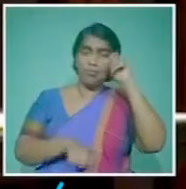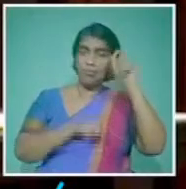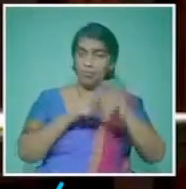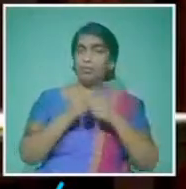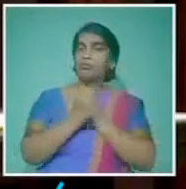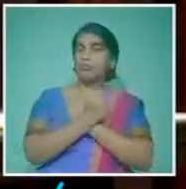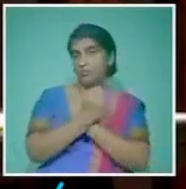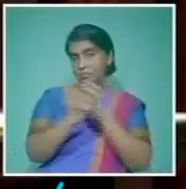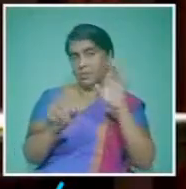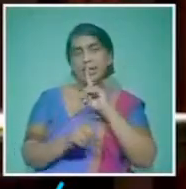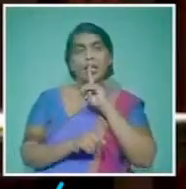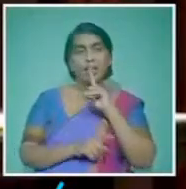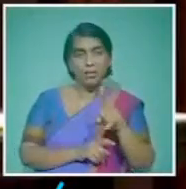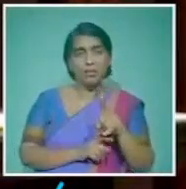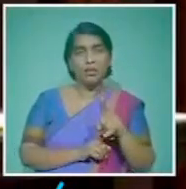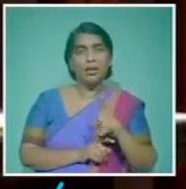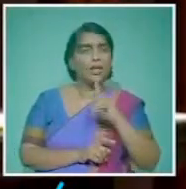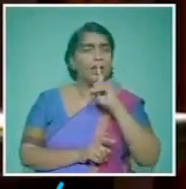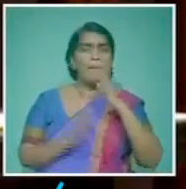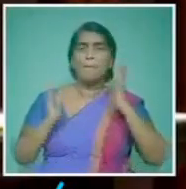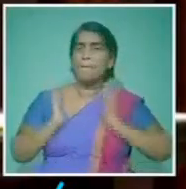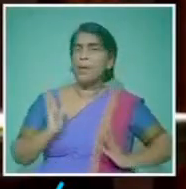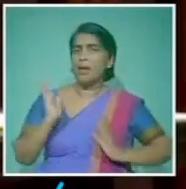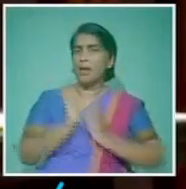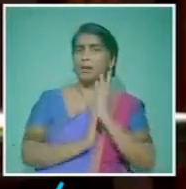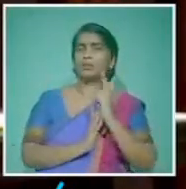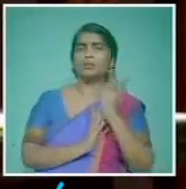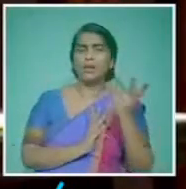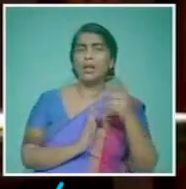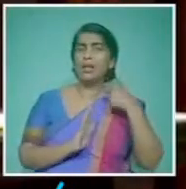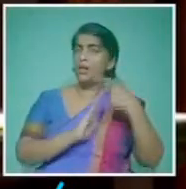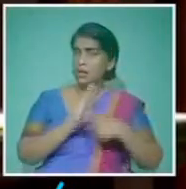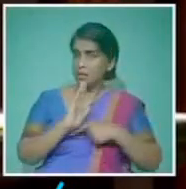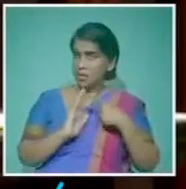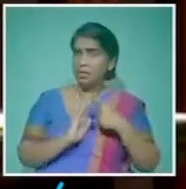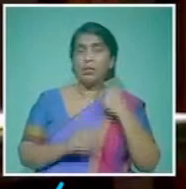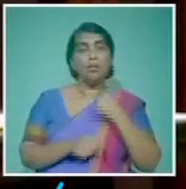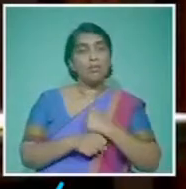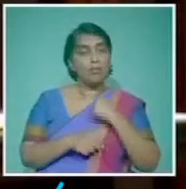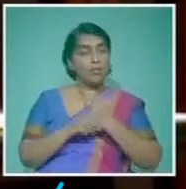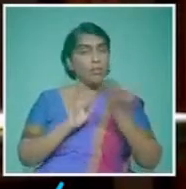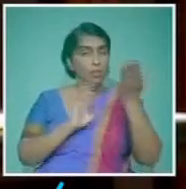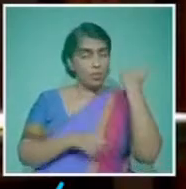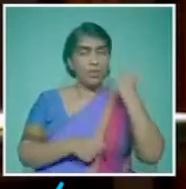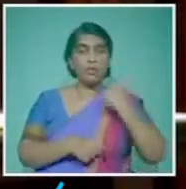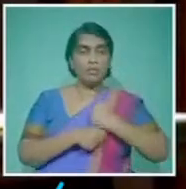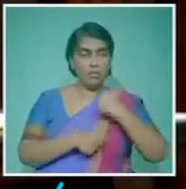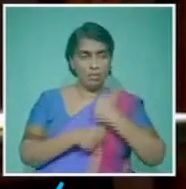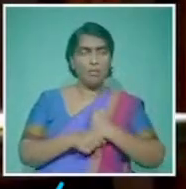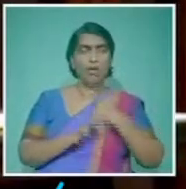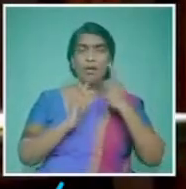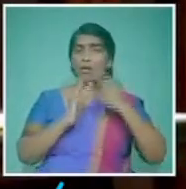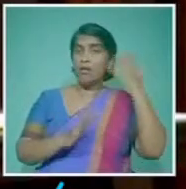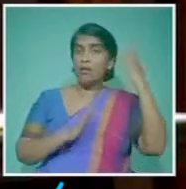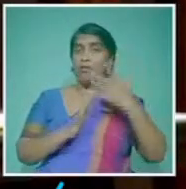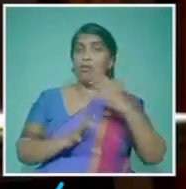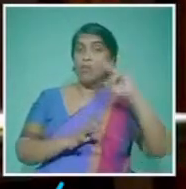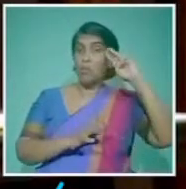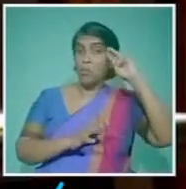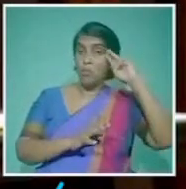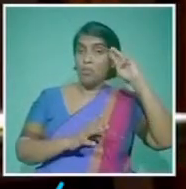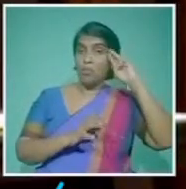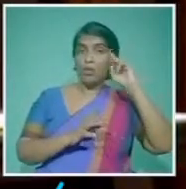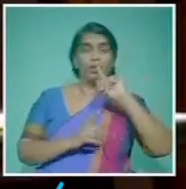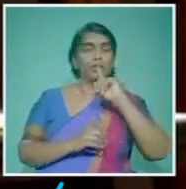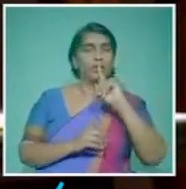සිරකරුවෝ නිදහස් කරන්න කියලා. ඇයි මානව හිමිකම් කොමිසාරල් ලංකාවේ රජයේ එවකට හිටපු රජය ජාත්‍යන්තරයට දුන්න පොරොන්දු